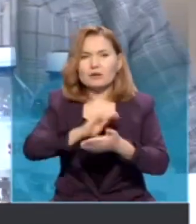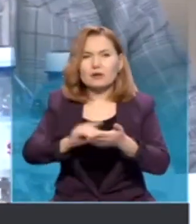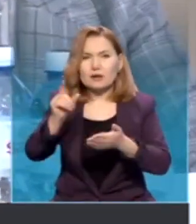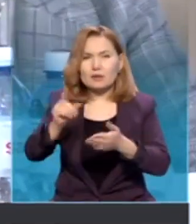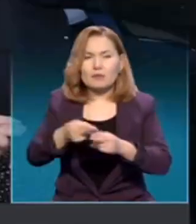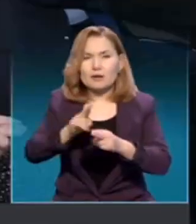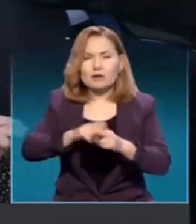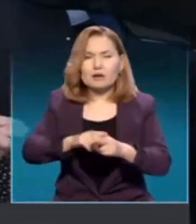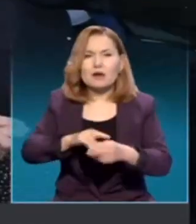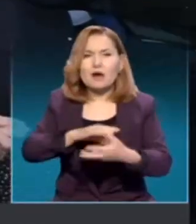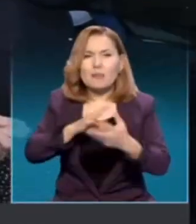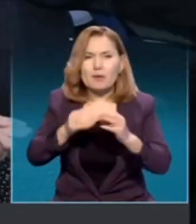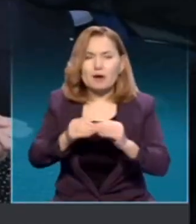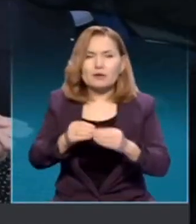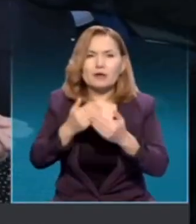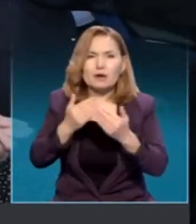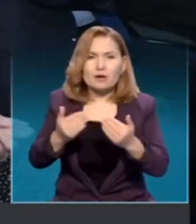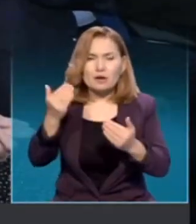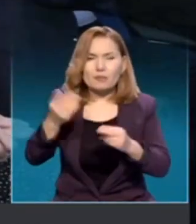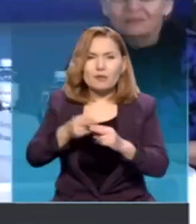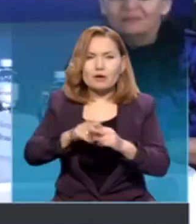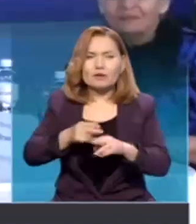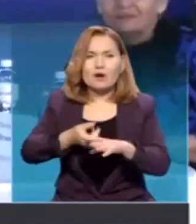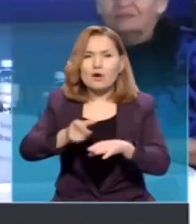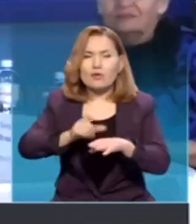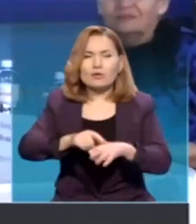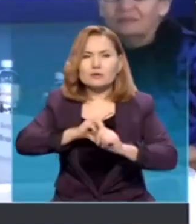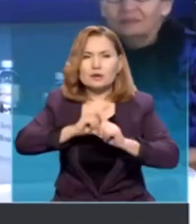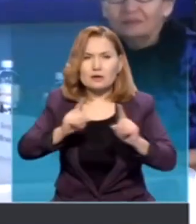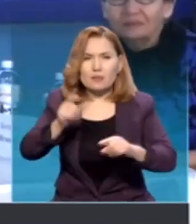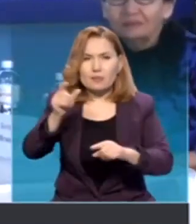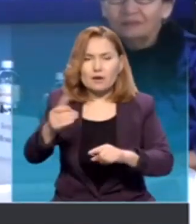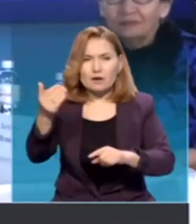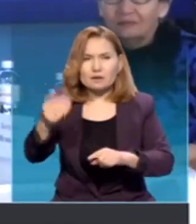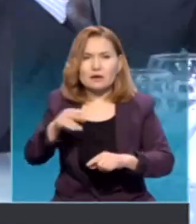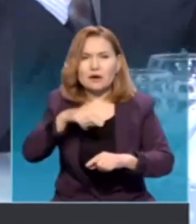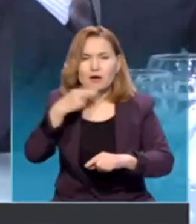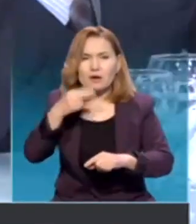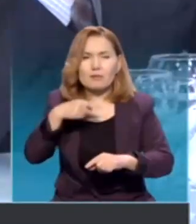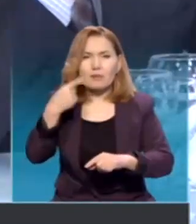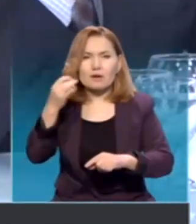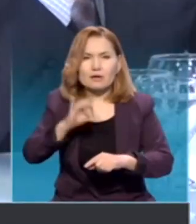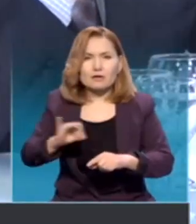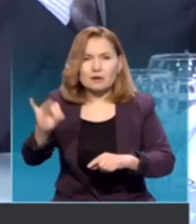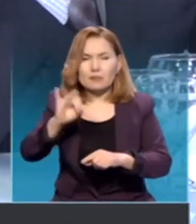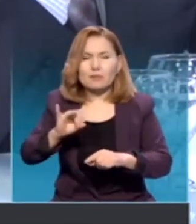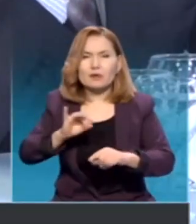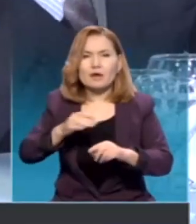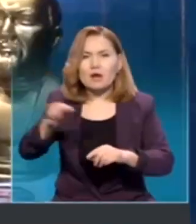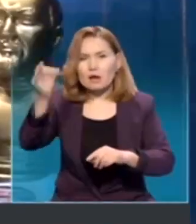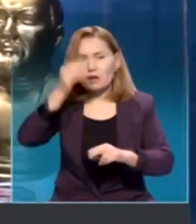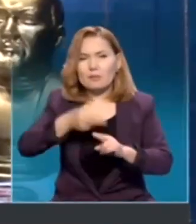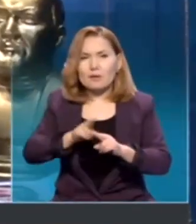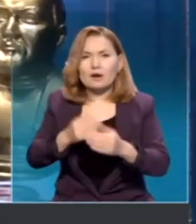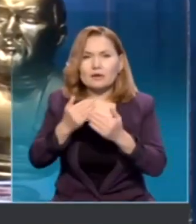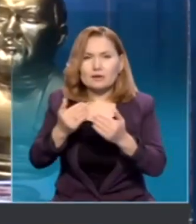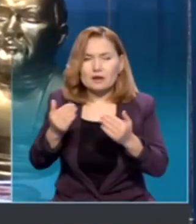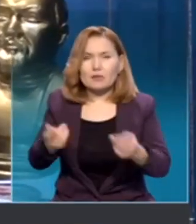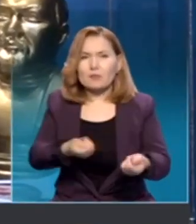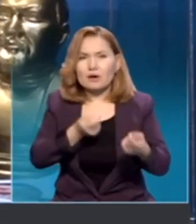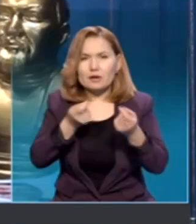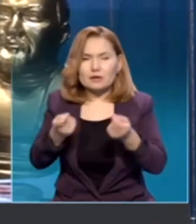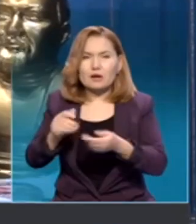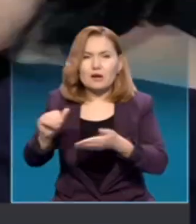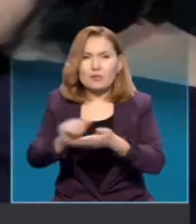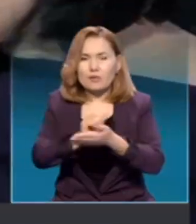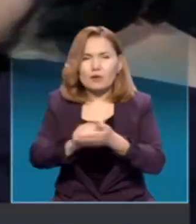мэтрін 8 қырлы бір сырлы, от тілді орақ ауызды қайраткер болғанын айтып еске алды. Көрмеге қойылған заттардың музейге